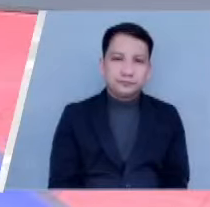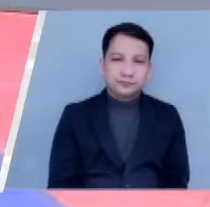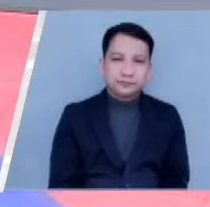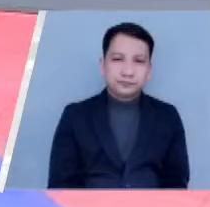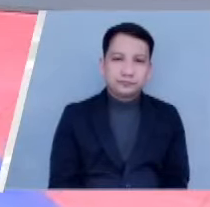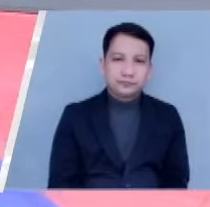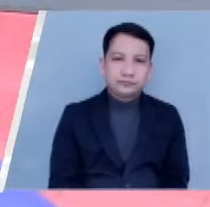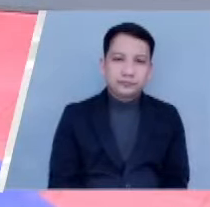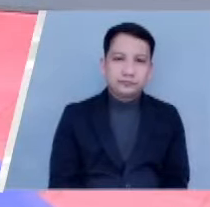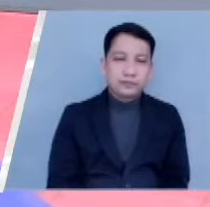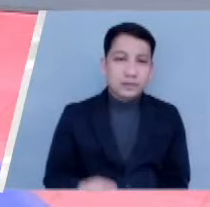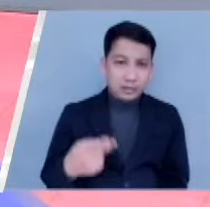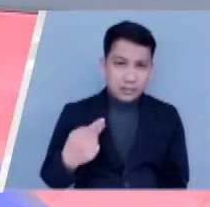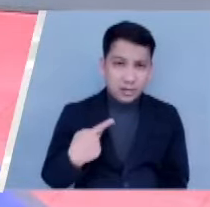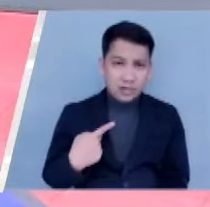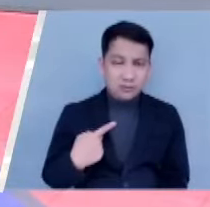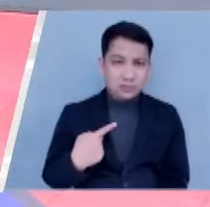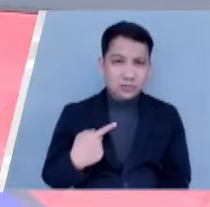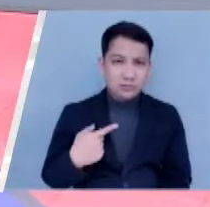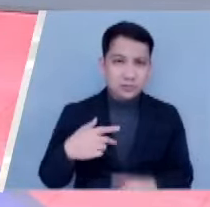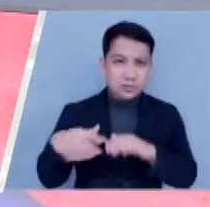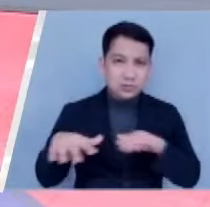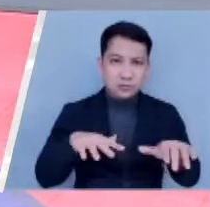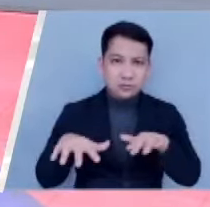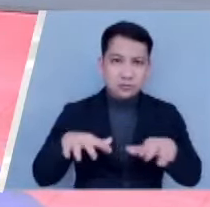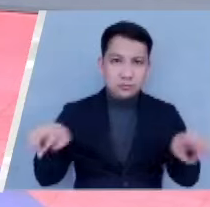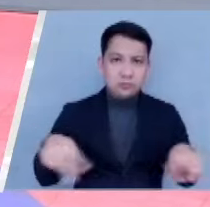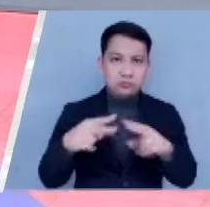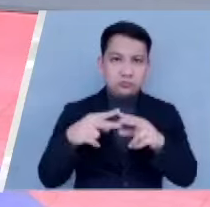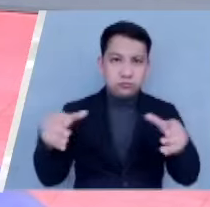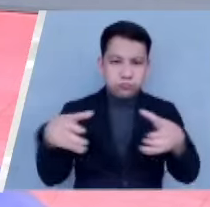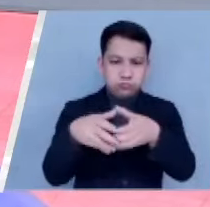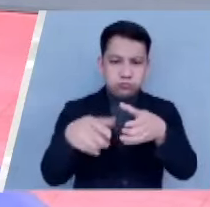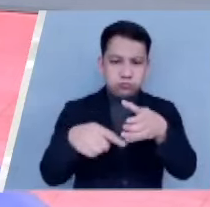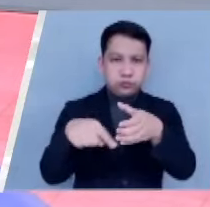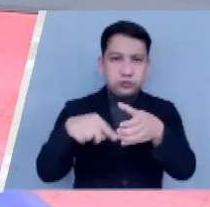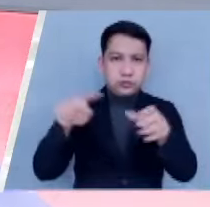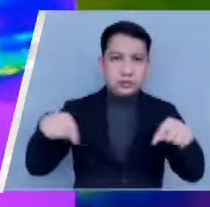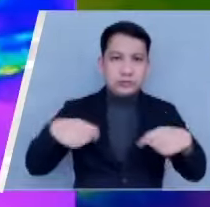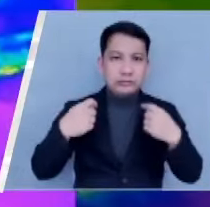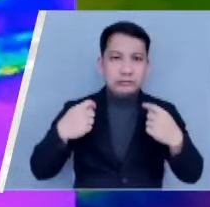Nagkaroon po ng minor phreatic eruption sa main crater ng Taal Volcano.